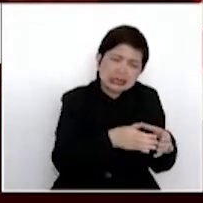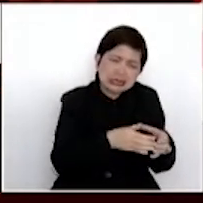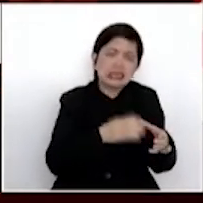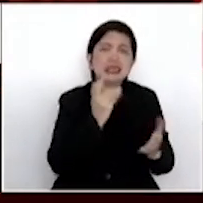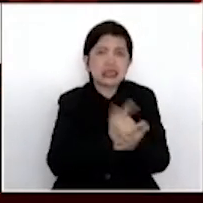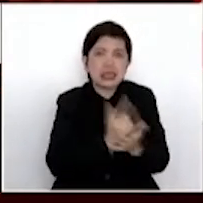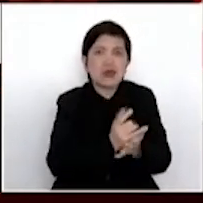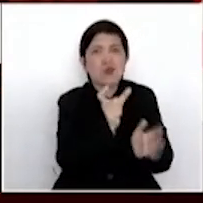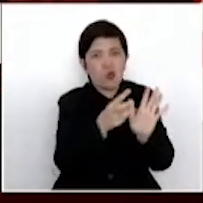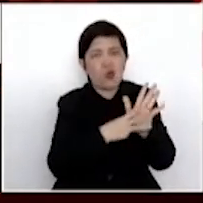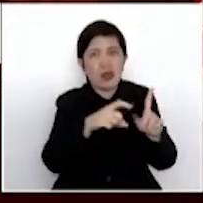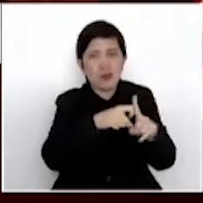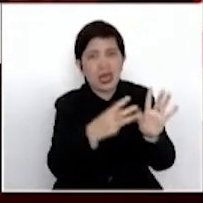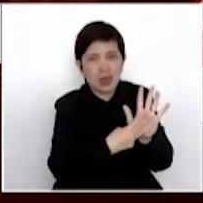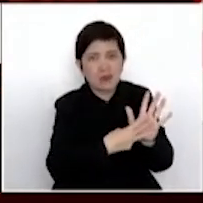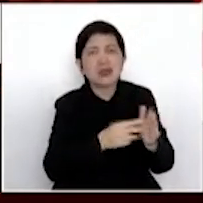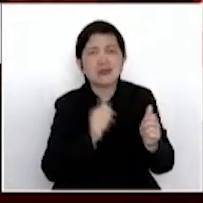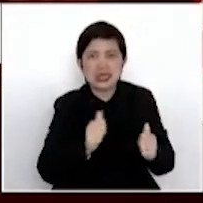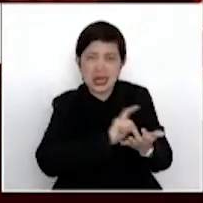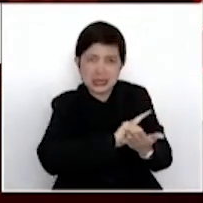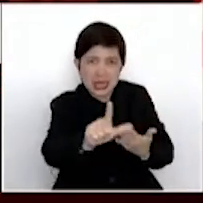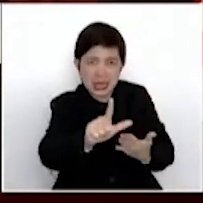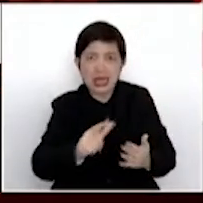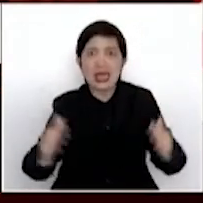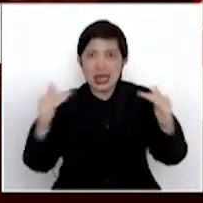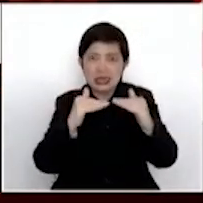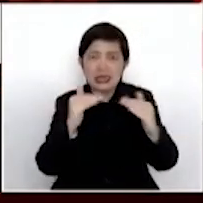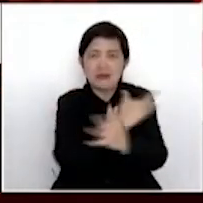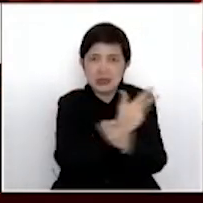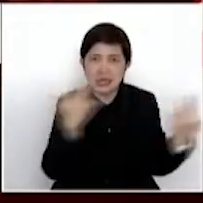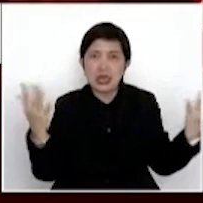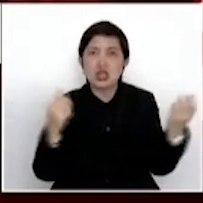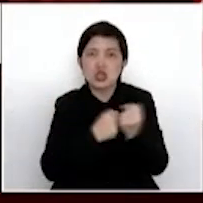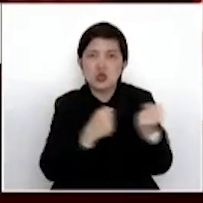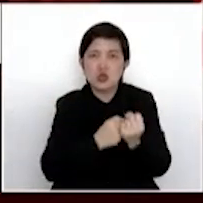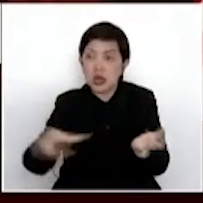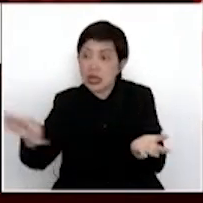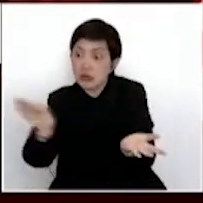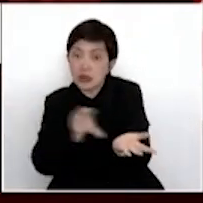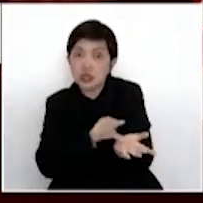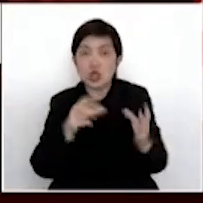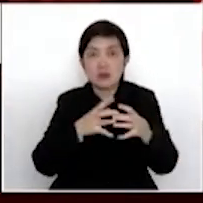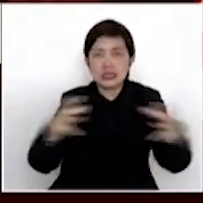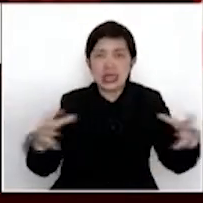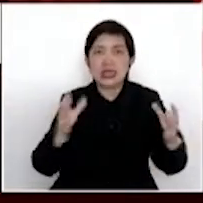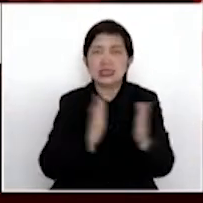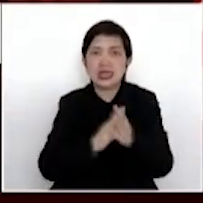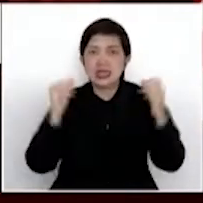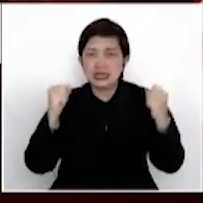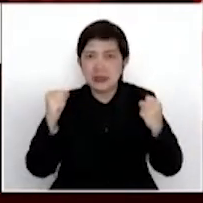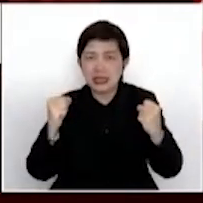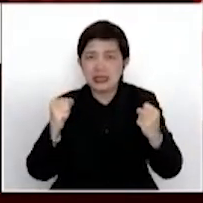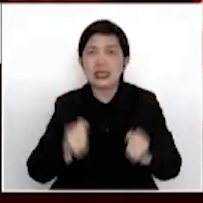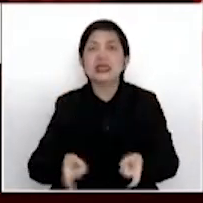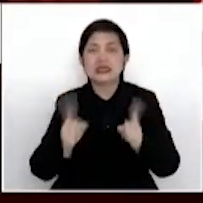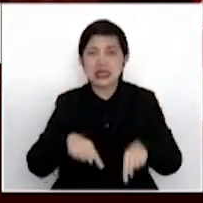termasuk UMKM jadi adil rakyat didukung investor besar juga semangat Oleh sebab itu